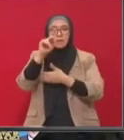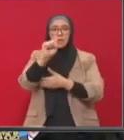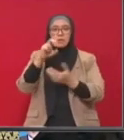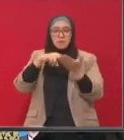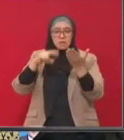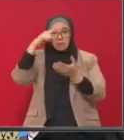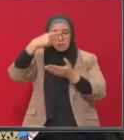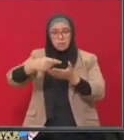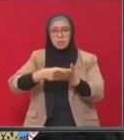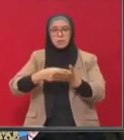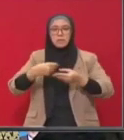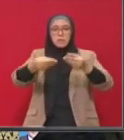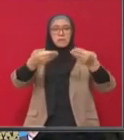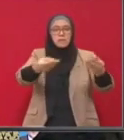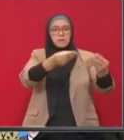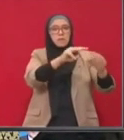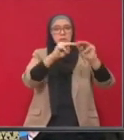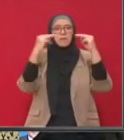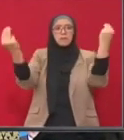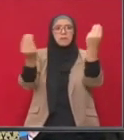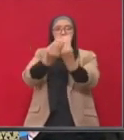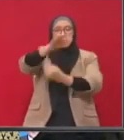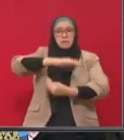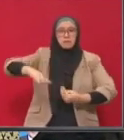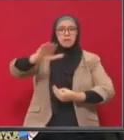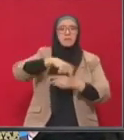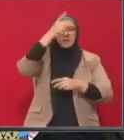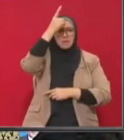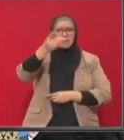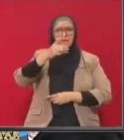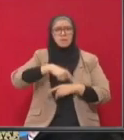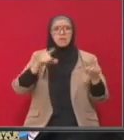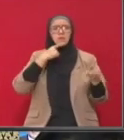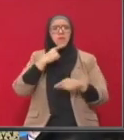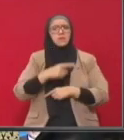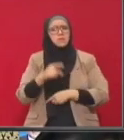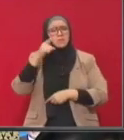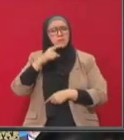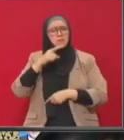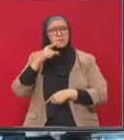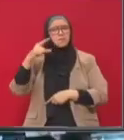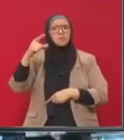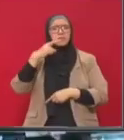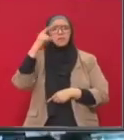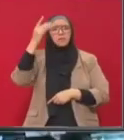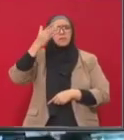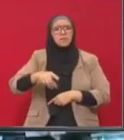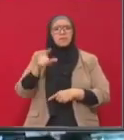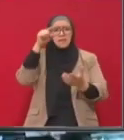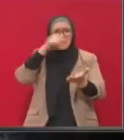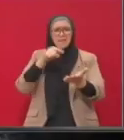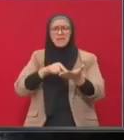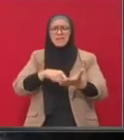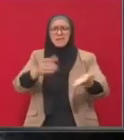untuk dipakai oleh masyarakat setempat dan tuh Spike ini social responsibility of kepada